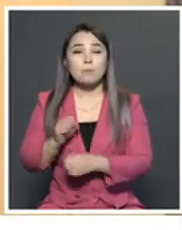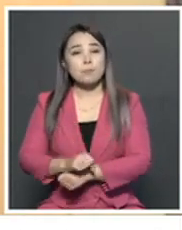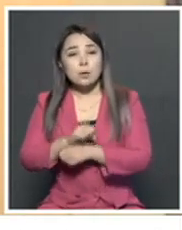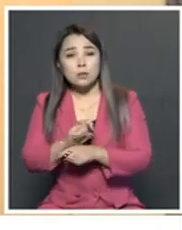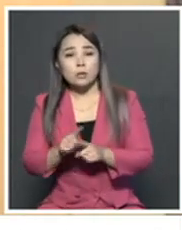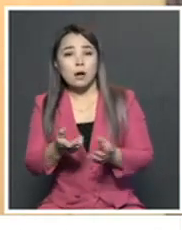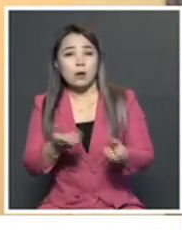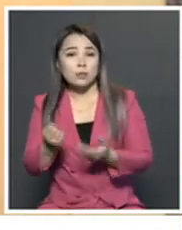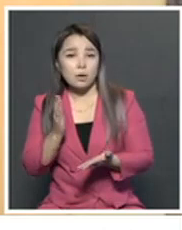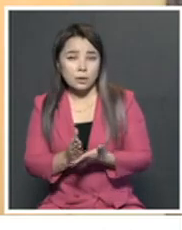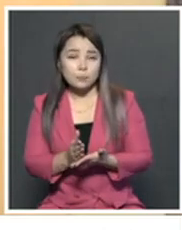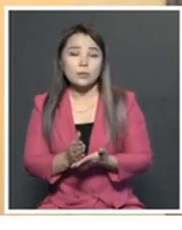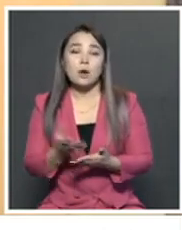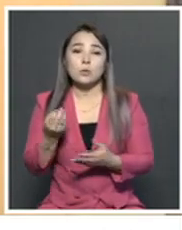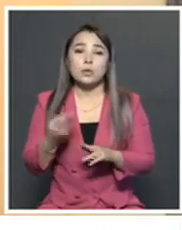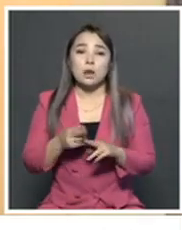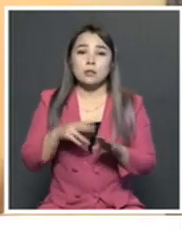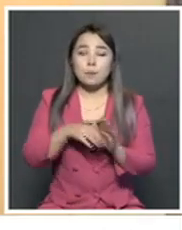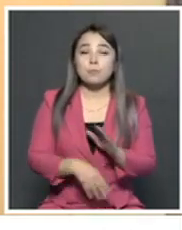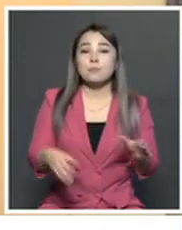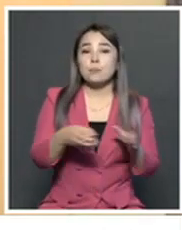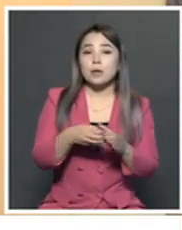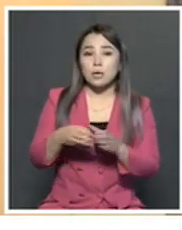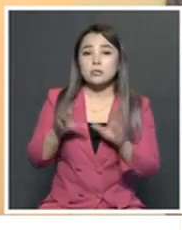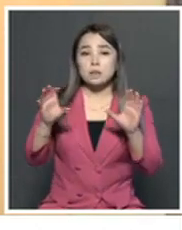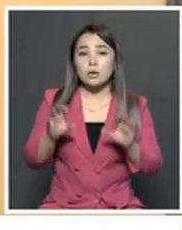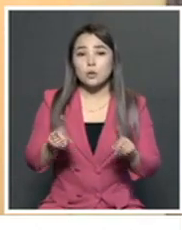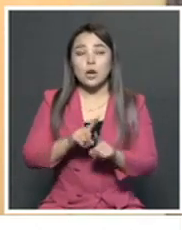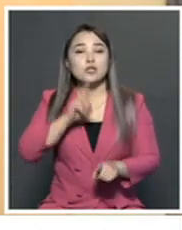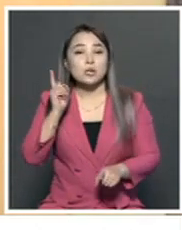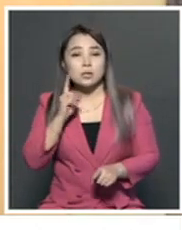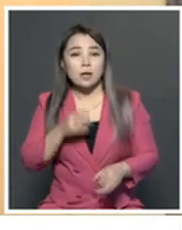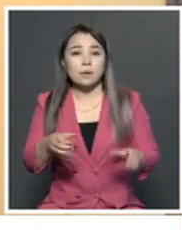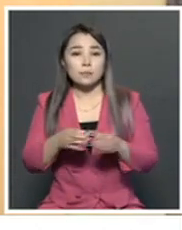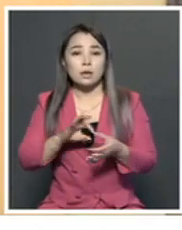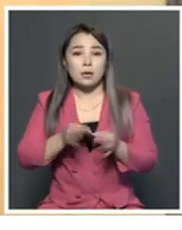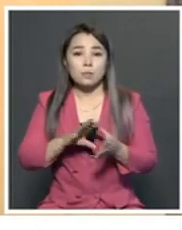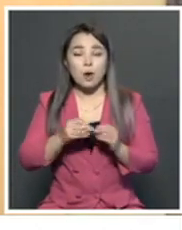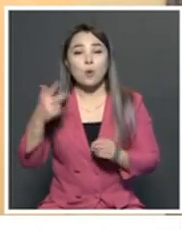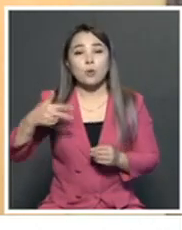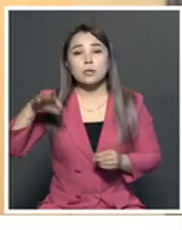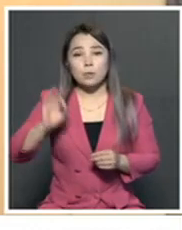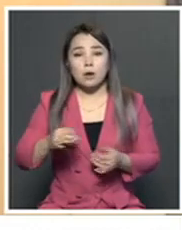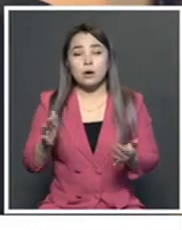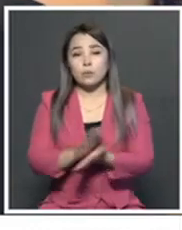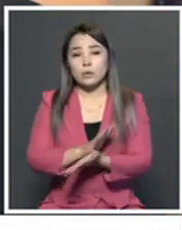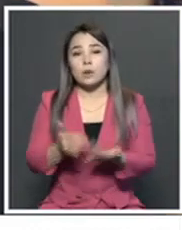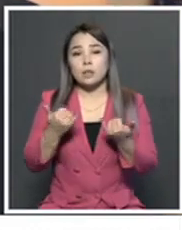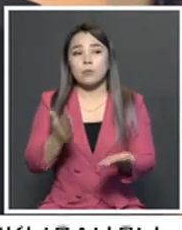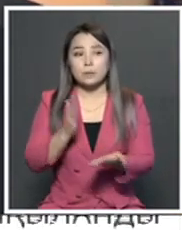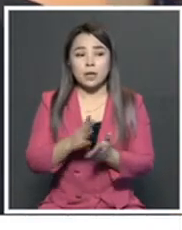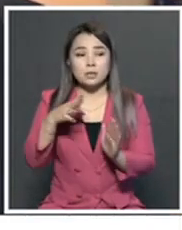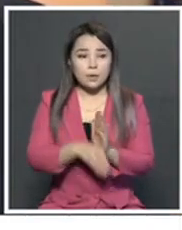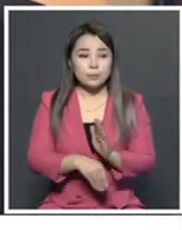заң қабылданды. Сонымен бірге партия туралы заңға жастар мен ханымдарға 30% квота енгізілді.